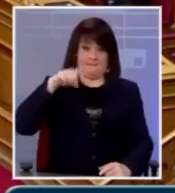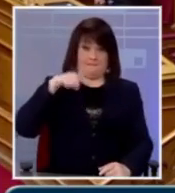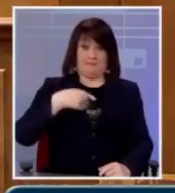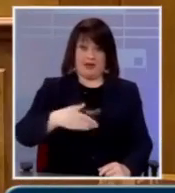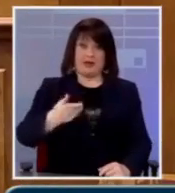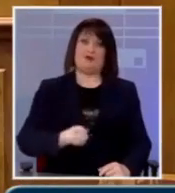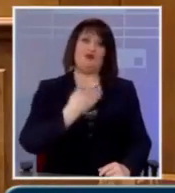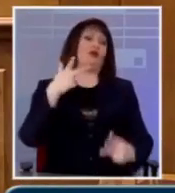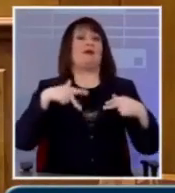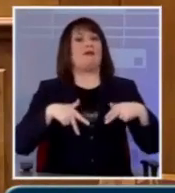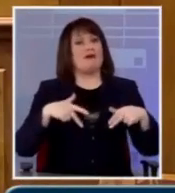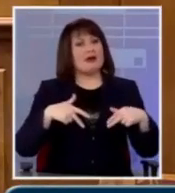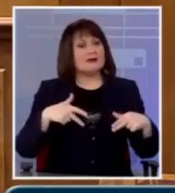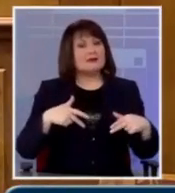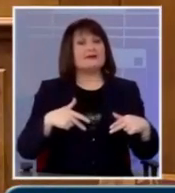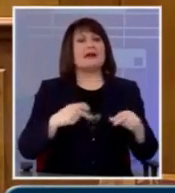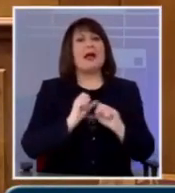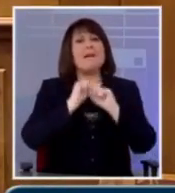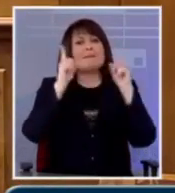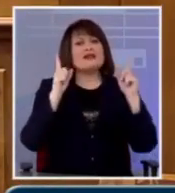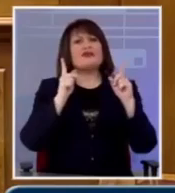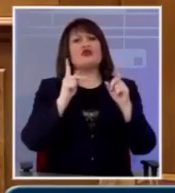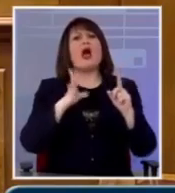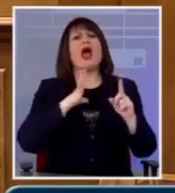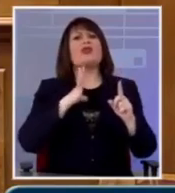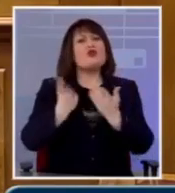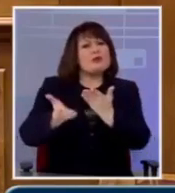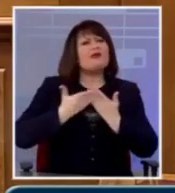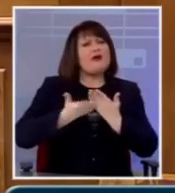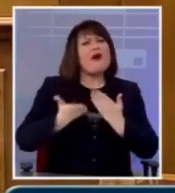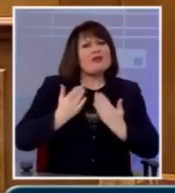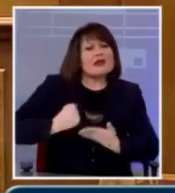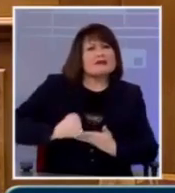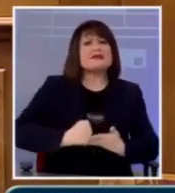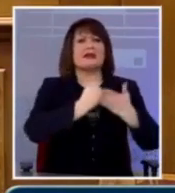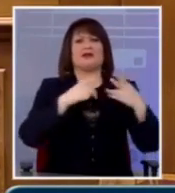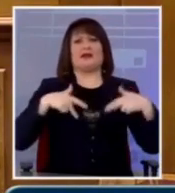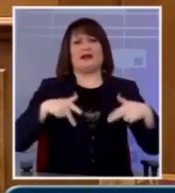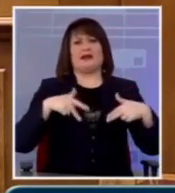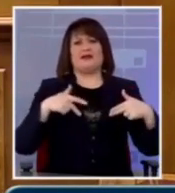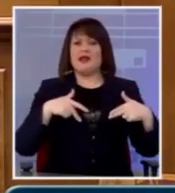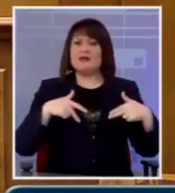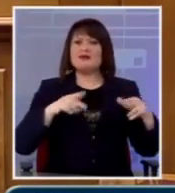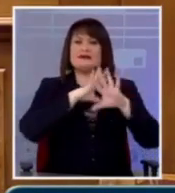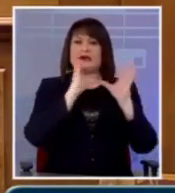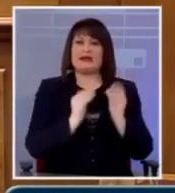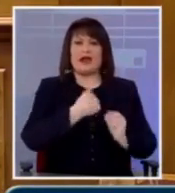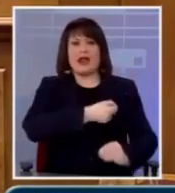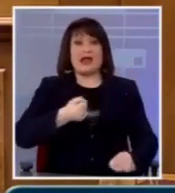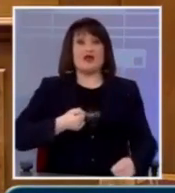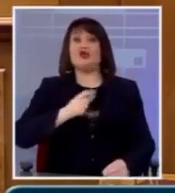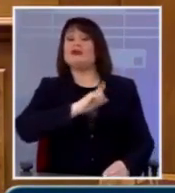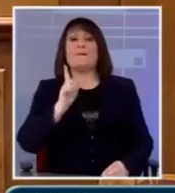χώρας, με όπλο την πρωτοφανή στήριξη της κοινωνίας στο εσωτερικό, το ευρύτατο μέτωπο κατά της λιτότητας στην